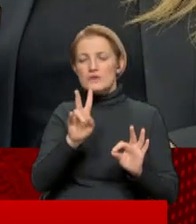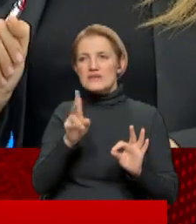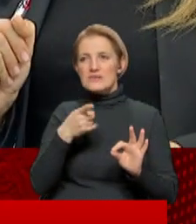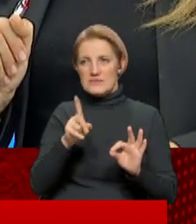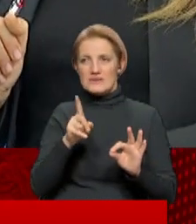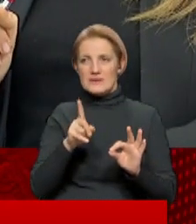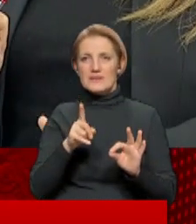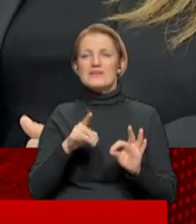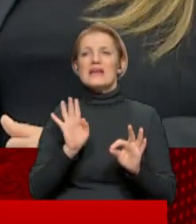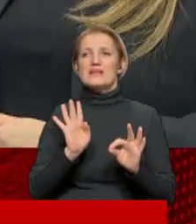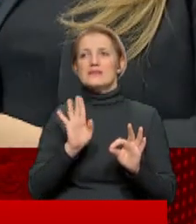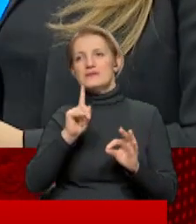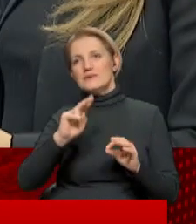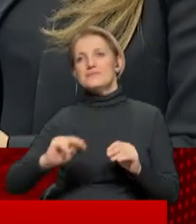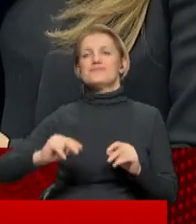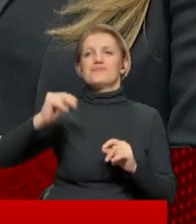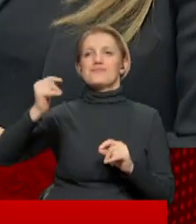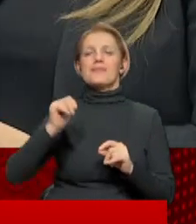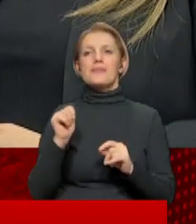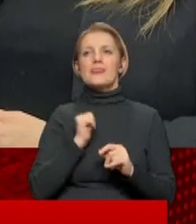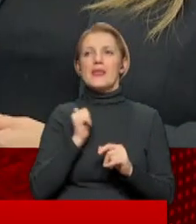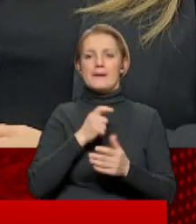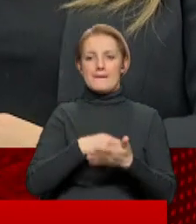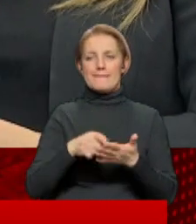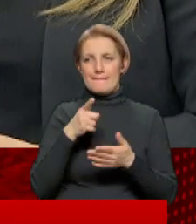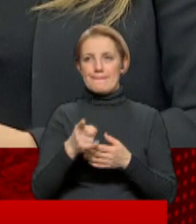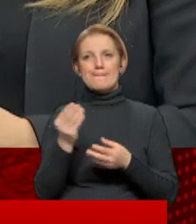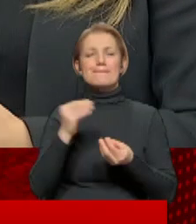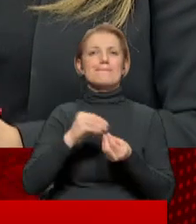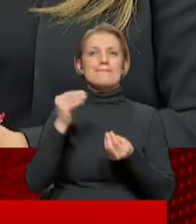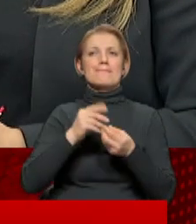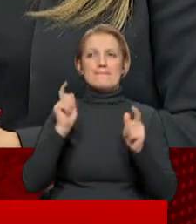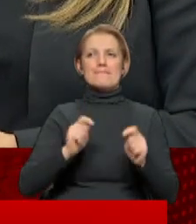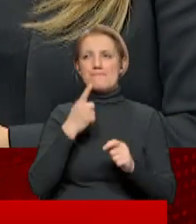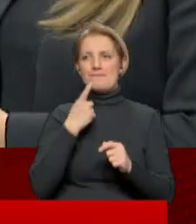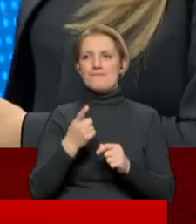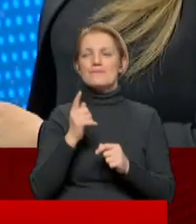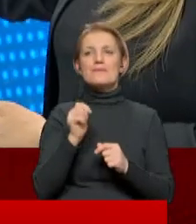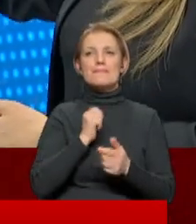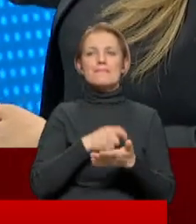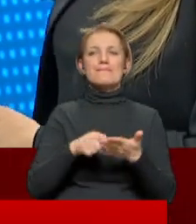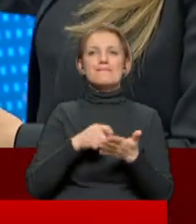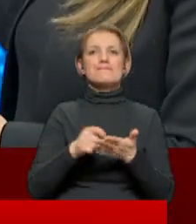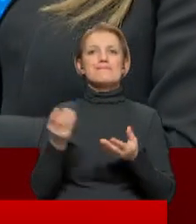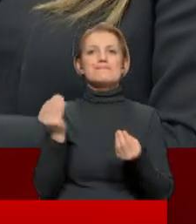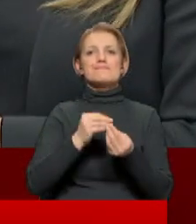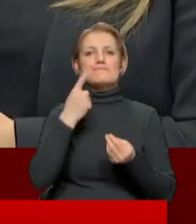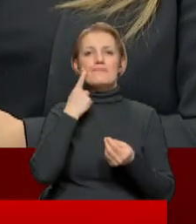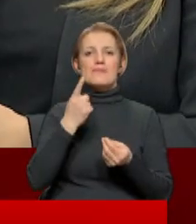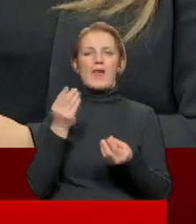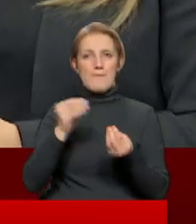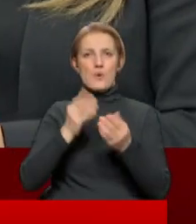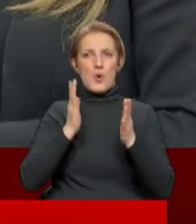lira kazandığımızda değil. Veya asgari ücret, hani şu kadar artırıyoruz bu kadar artırıyoruz diyorlar ya, asgari ücret artışına göre